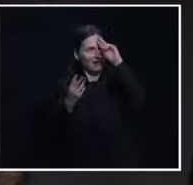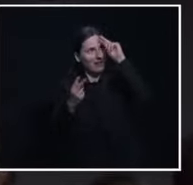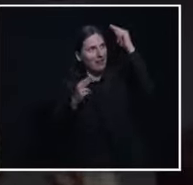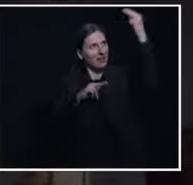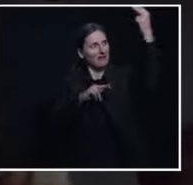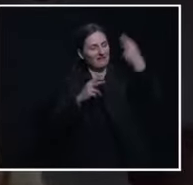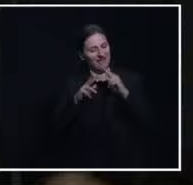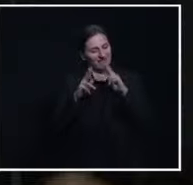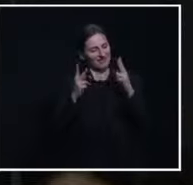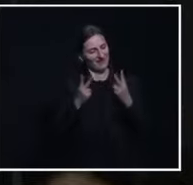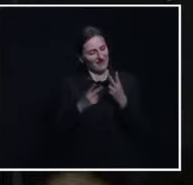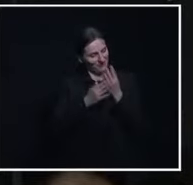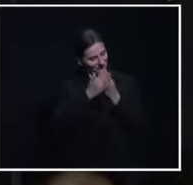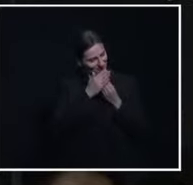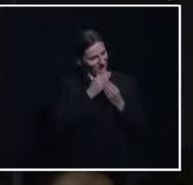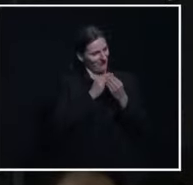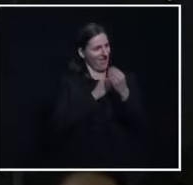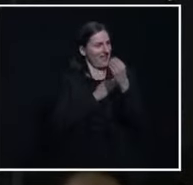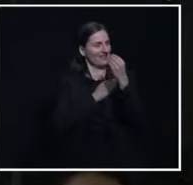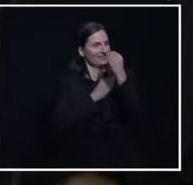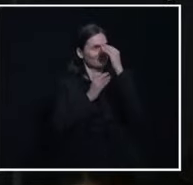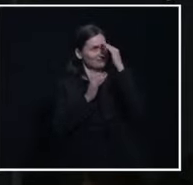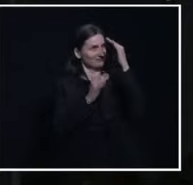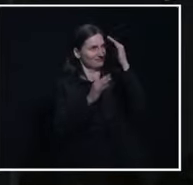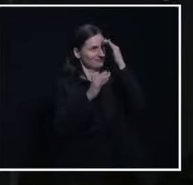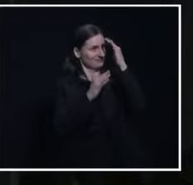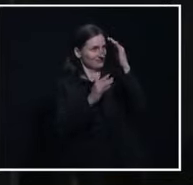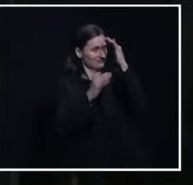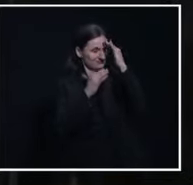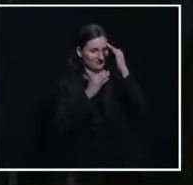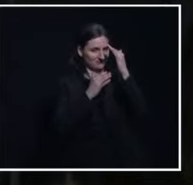Gegenwelt wiederfindet und daraus